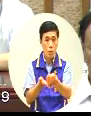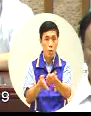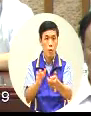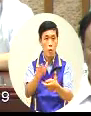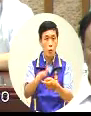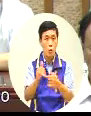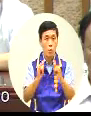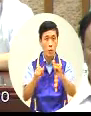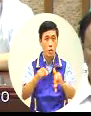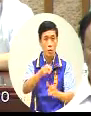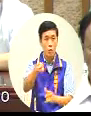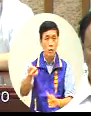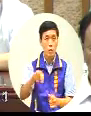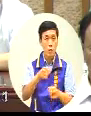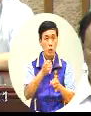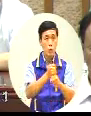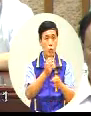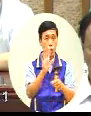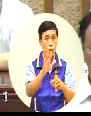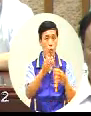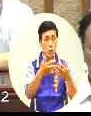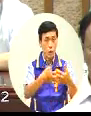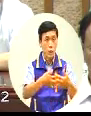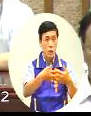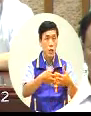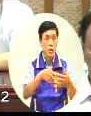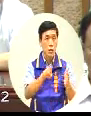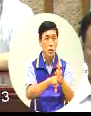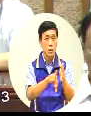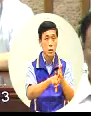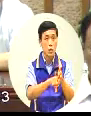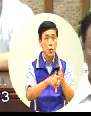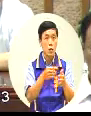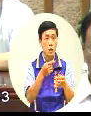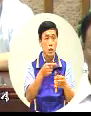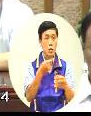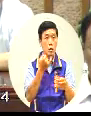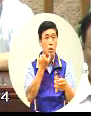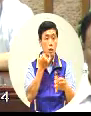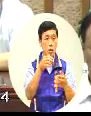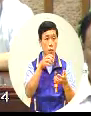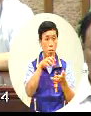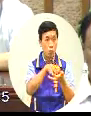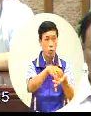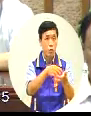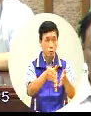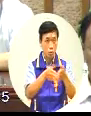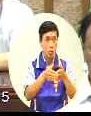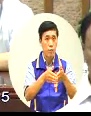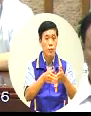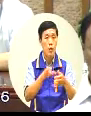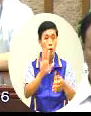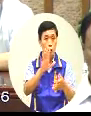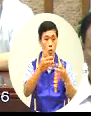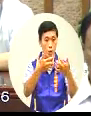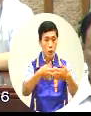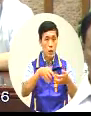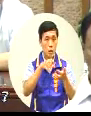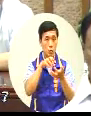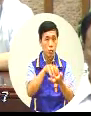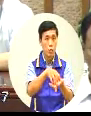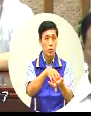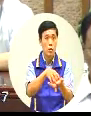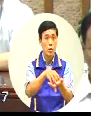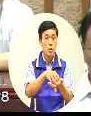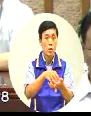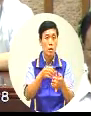友除了做有机认证以外应该当做一个产销履历的认证哈。那么有机认证目前为止